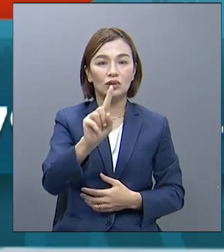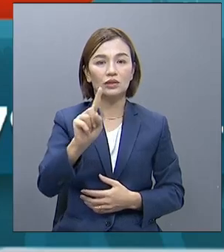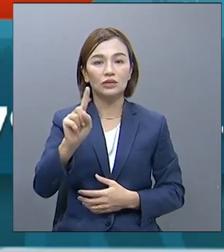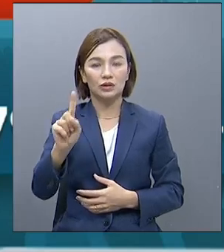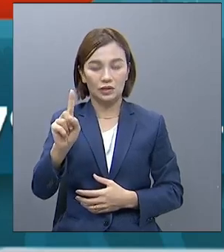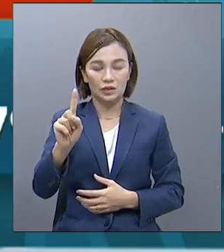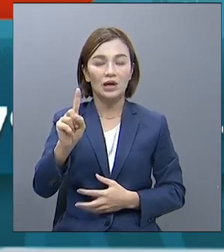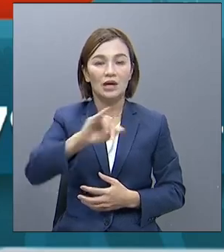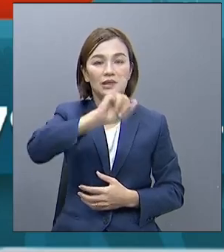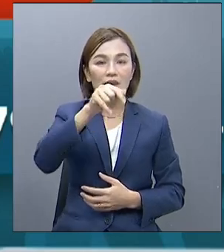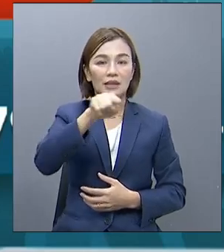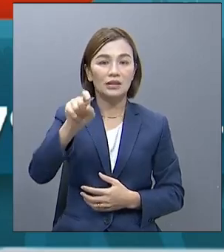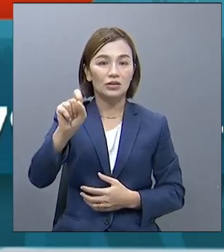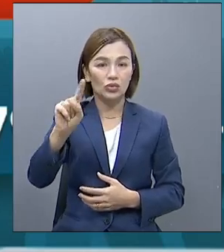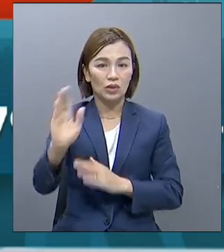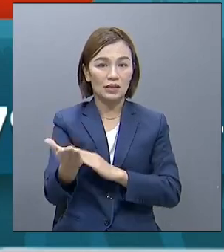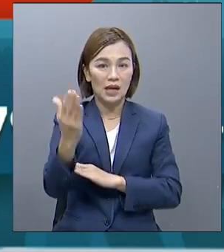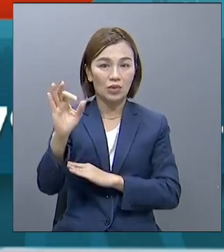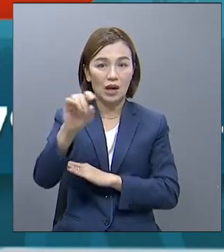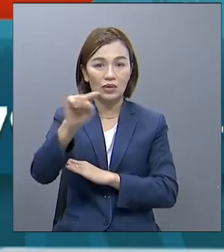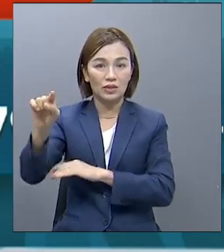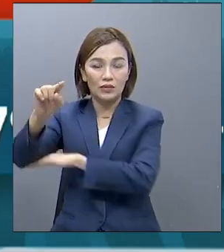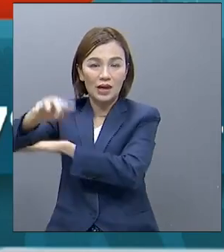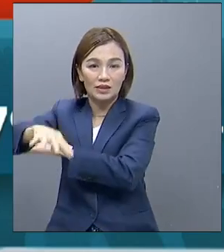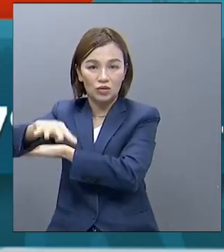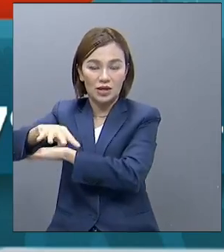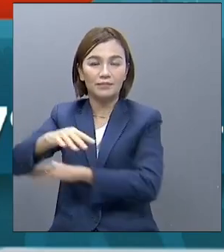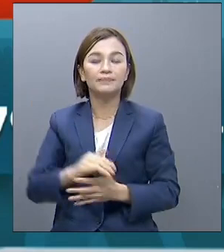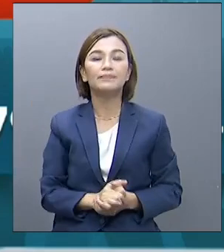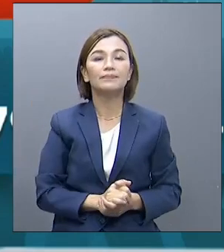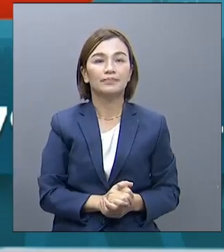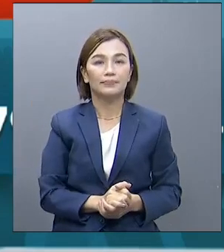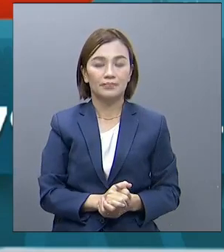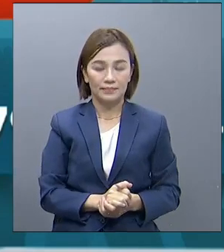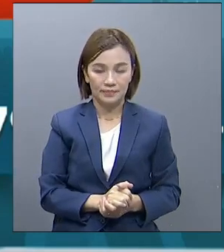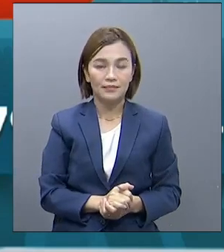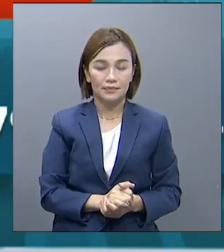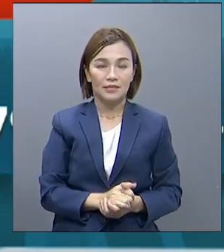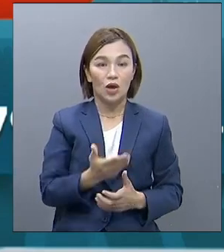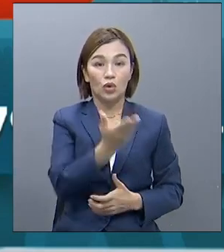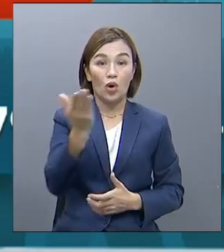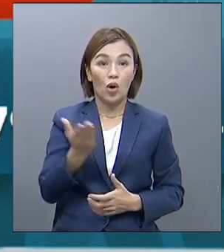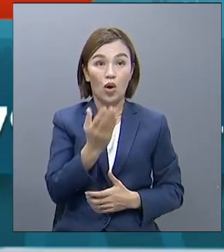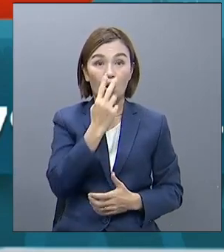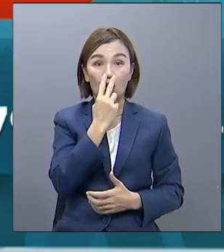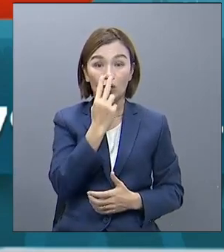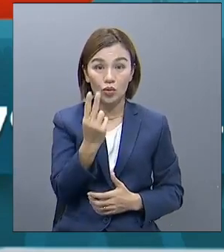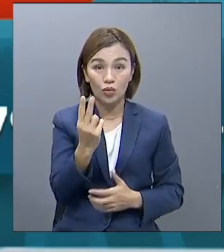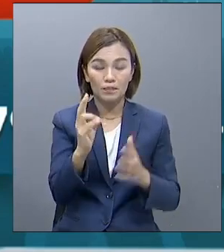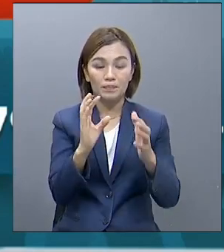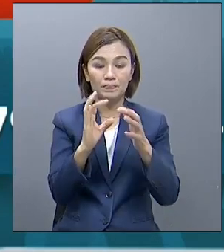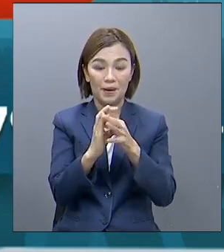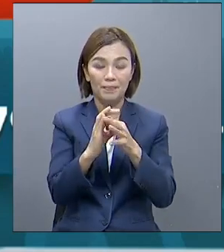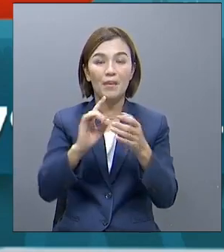027902111ทุกวันจันทร์ถึงวันศุกร์ตั้งแต่9โมงเช้าถึง4โมงเย็นนะคะอีกหนึ่งช่องทางที่อยากจะให้คุณผู้ชมเพิ่มเพื่อนเป็นเพื่อนกับพวกเรา